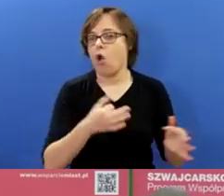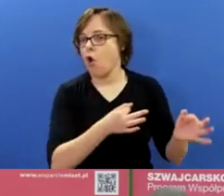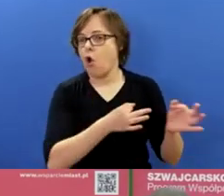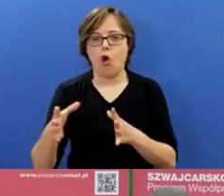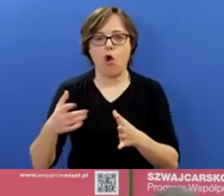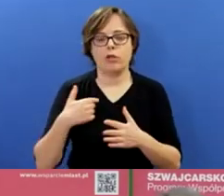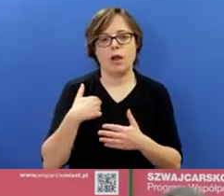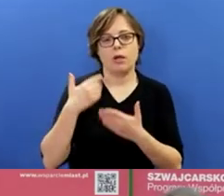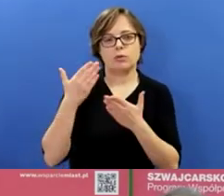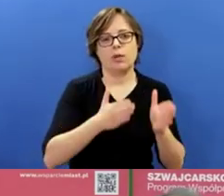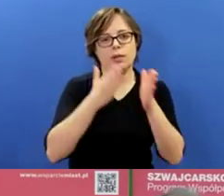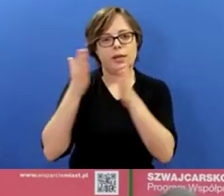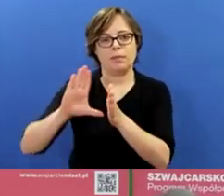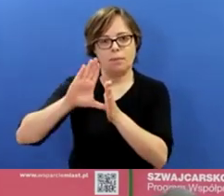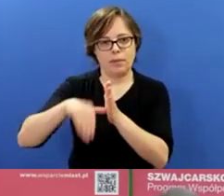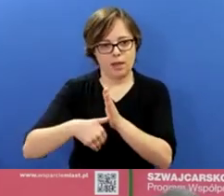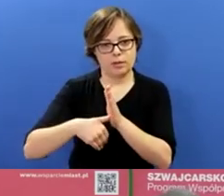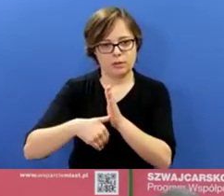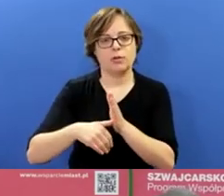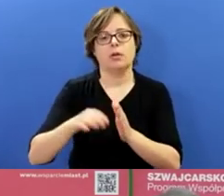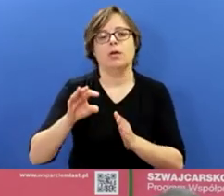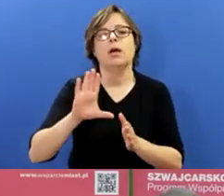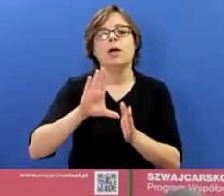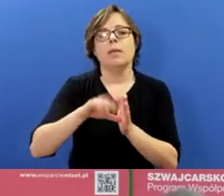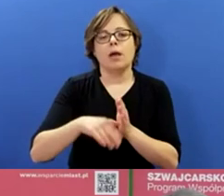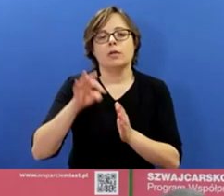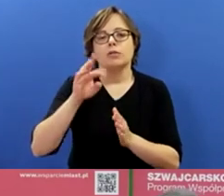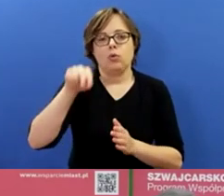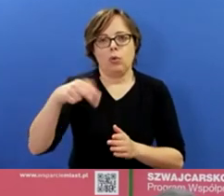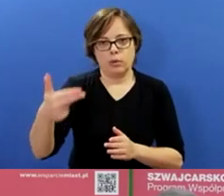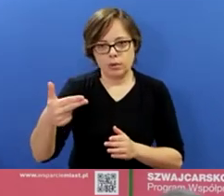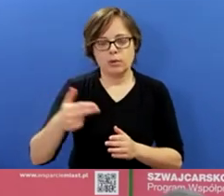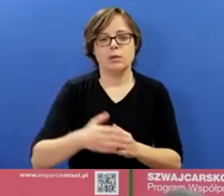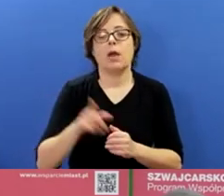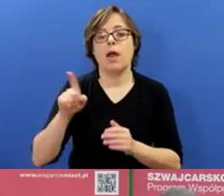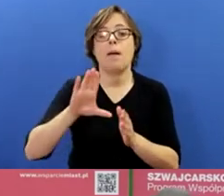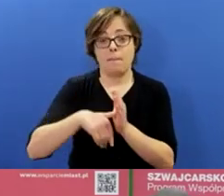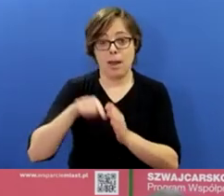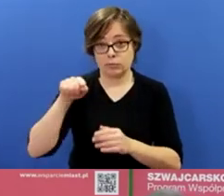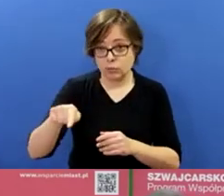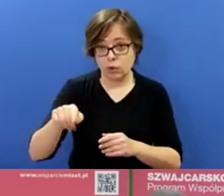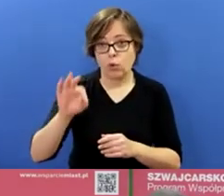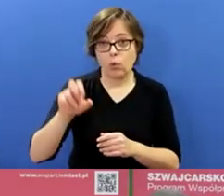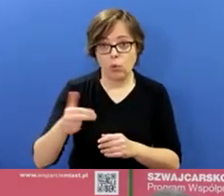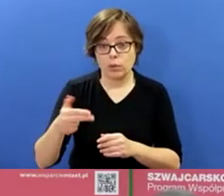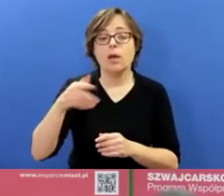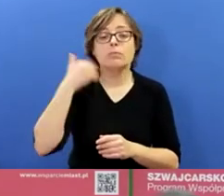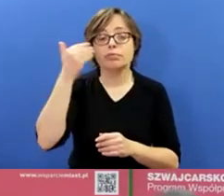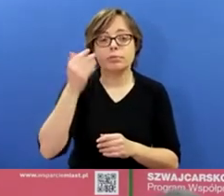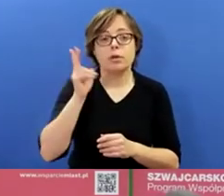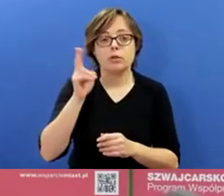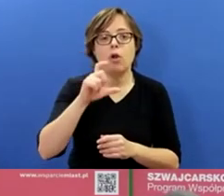przechodzę do kolejnego miasta. Z Karusz zapraszam Państwa do Thun. I w mieście Thun naszym prelegentem będzie